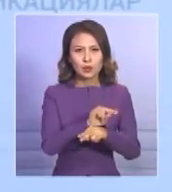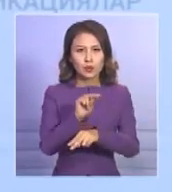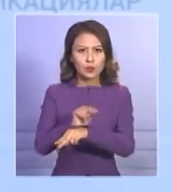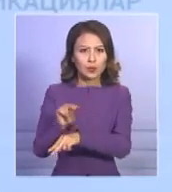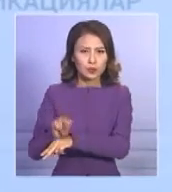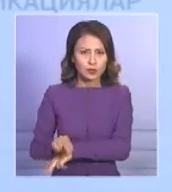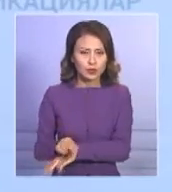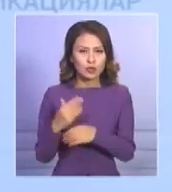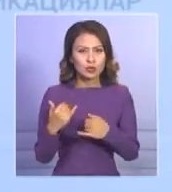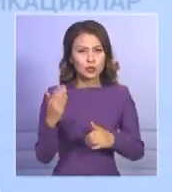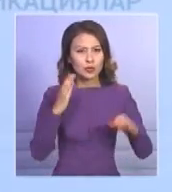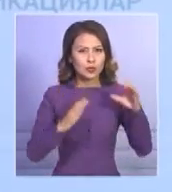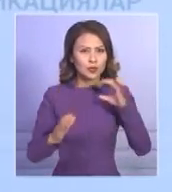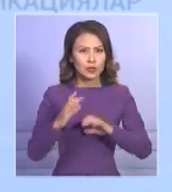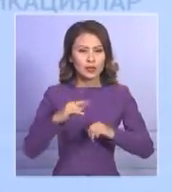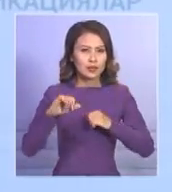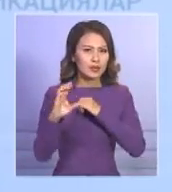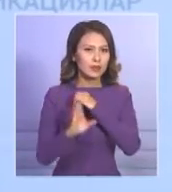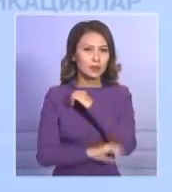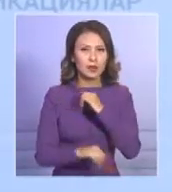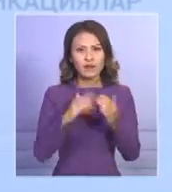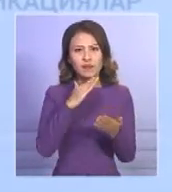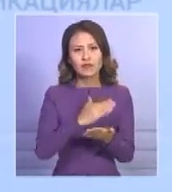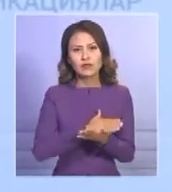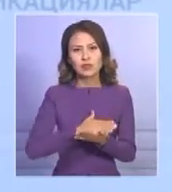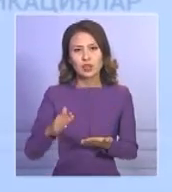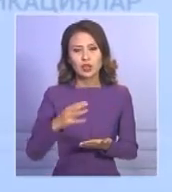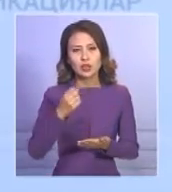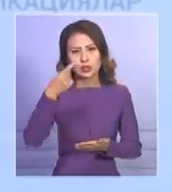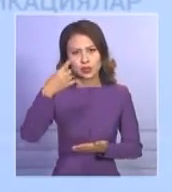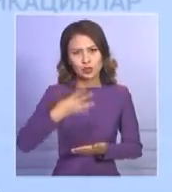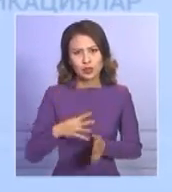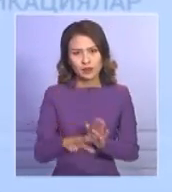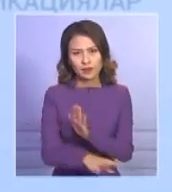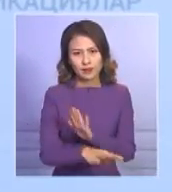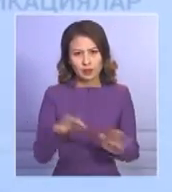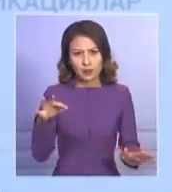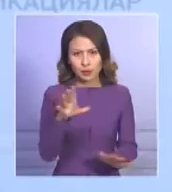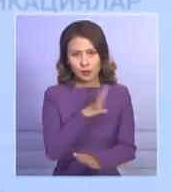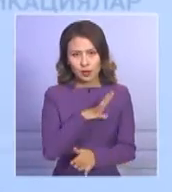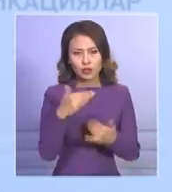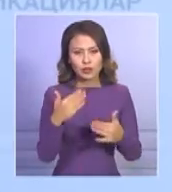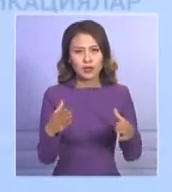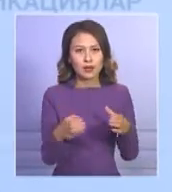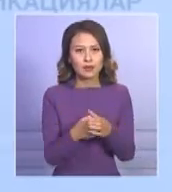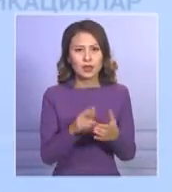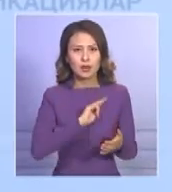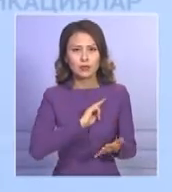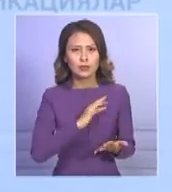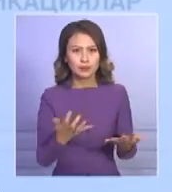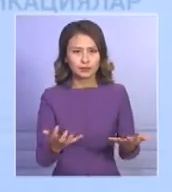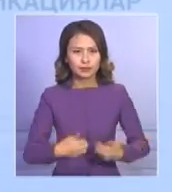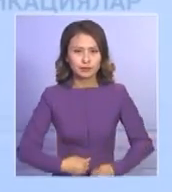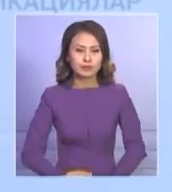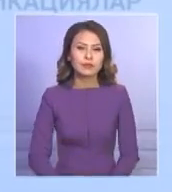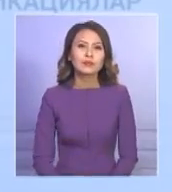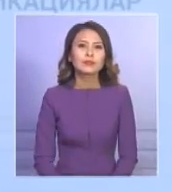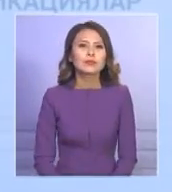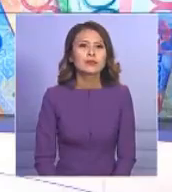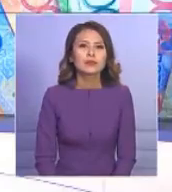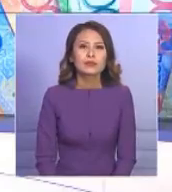Қорытынды тестілеу нәтижесі бойынша ең жоғары көрсеткіші бар 4 түлек іріктеліп алынды. Оларды компания жұмысқа қабылдады.